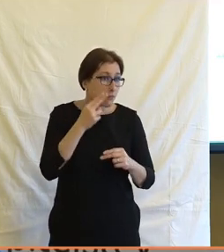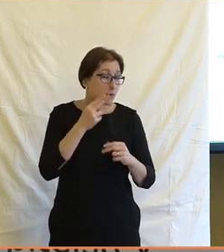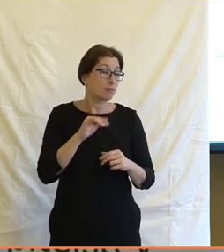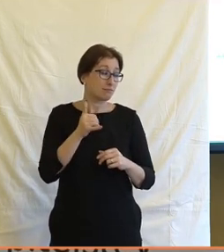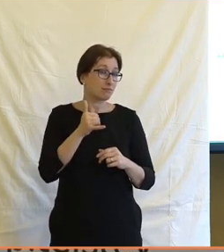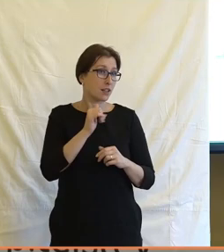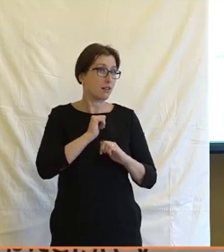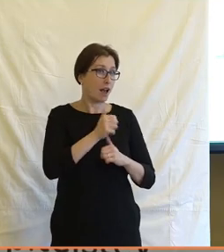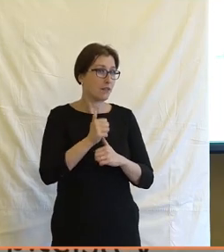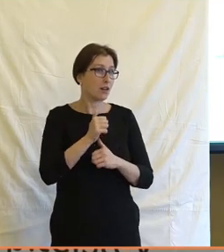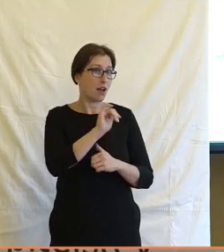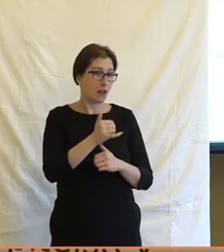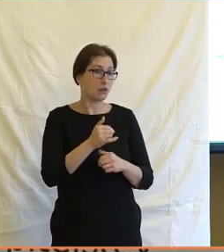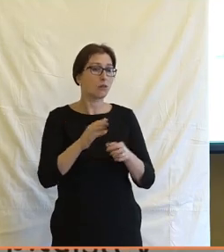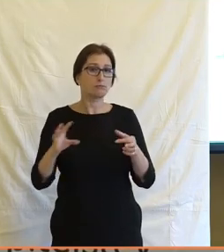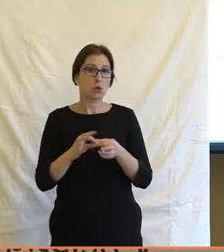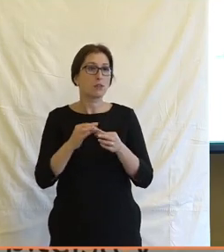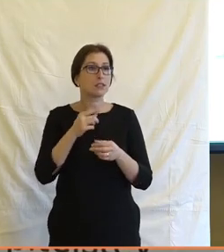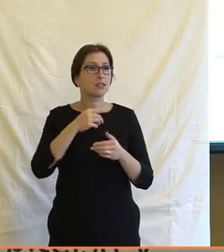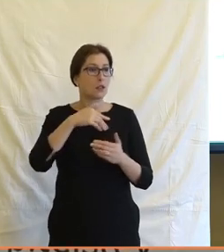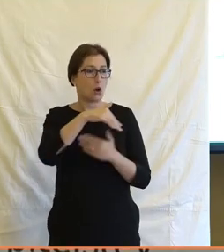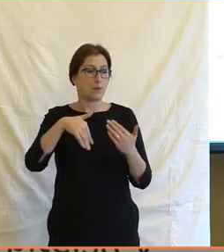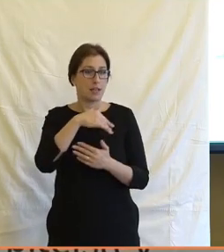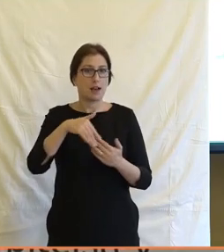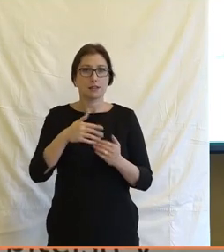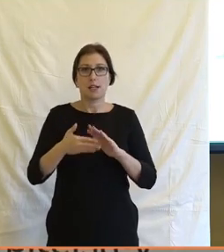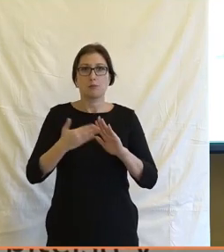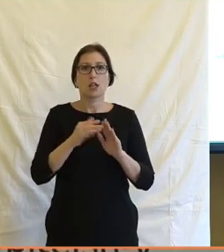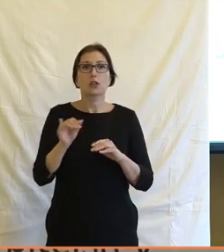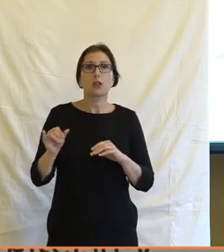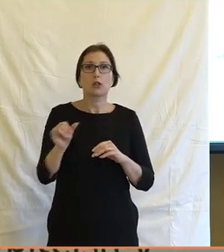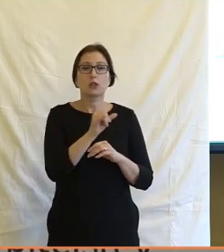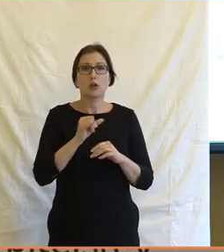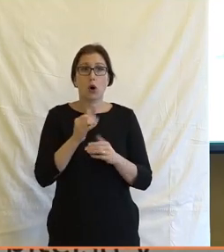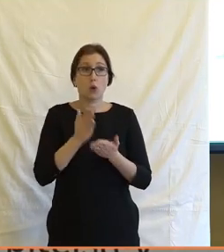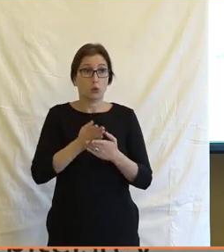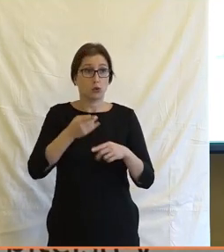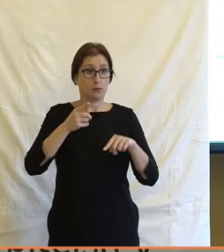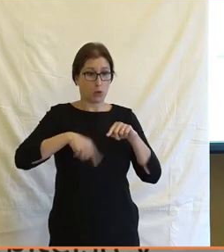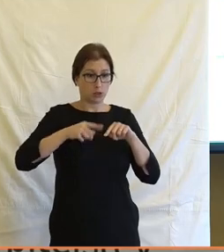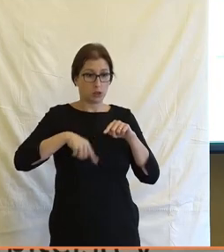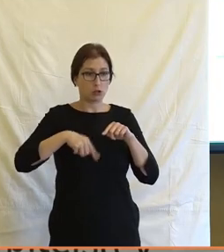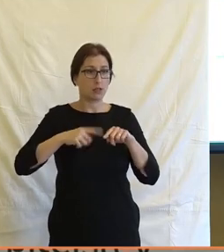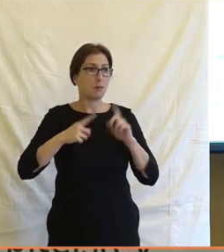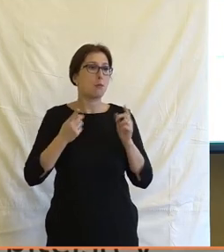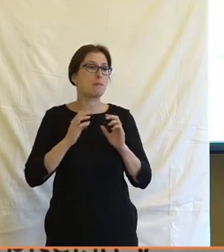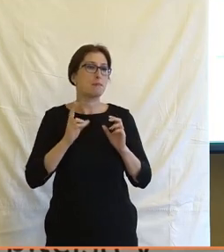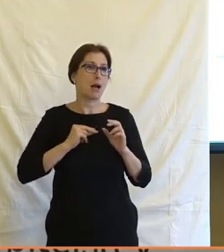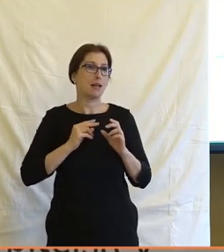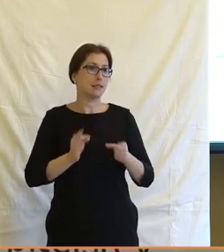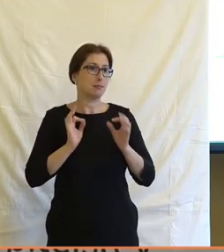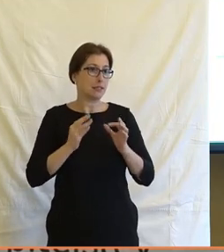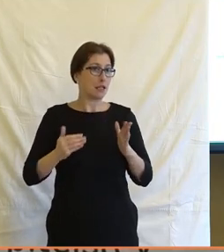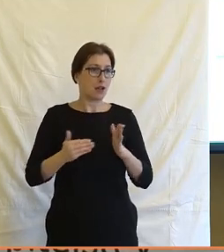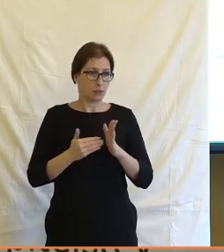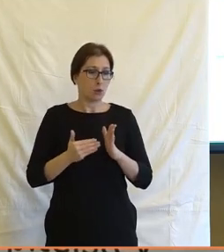to tak, dost často se to právě bere v nějaké kombinaci, že právě buď někdo, kdo je přímo postižený nebo má nějakou takzvané speciální prostě